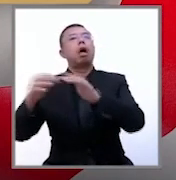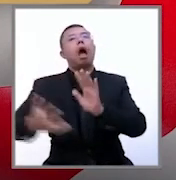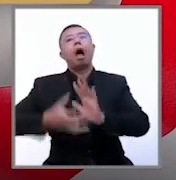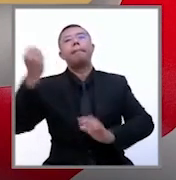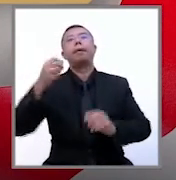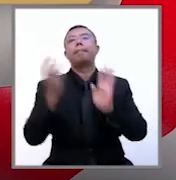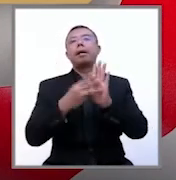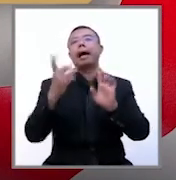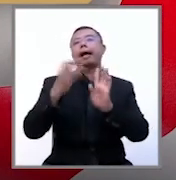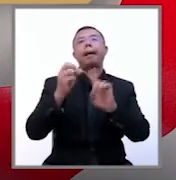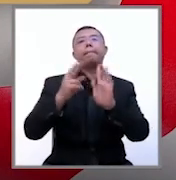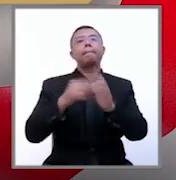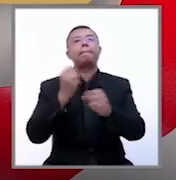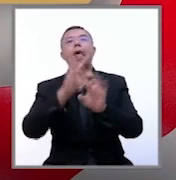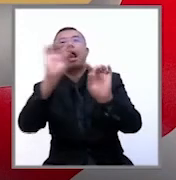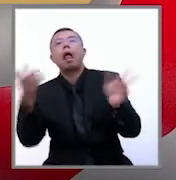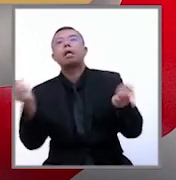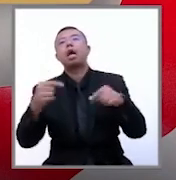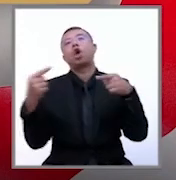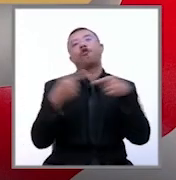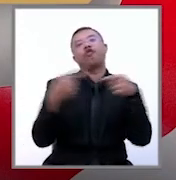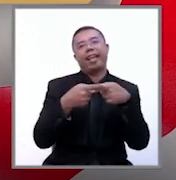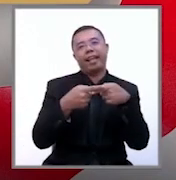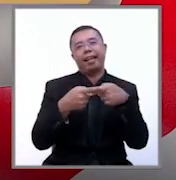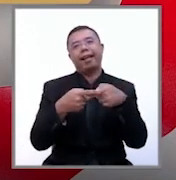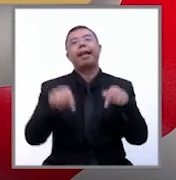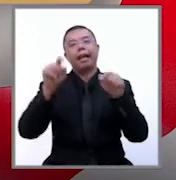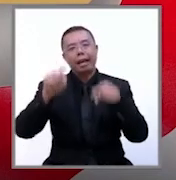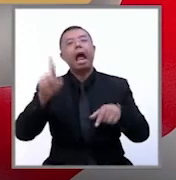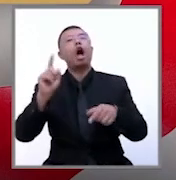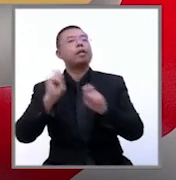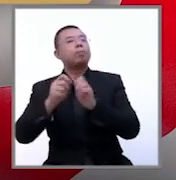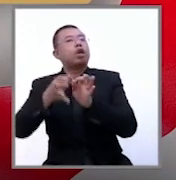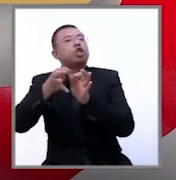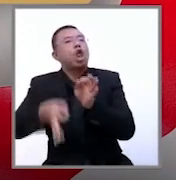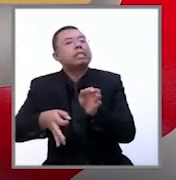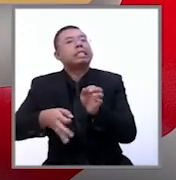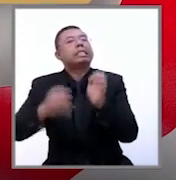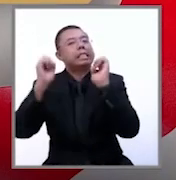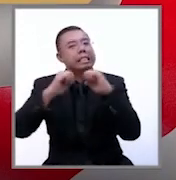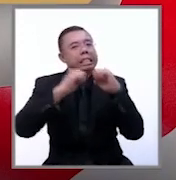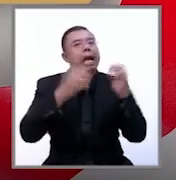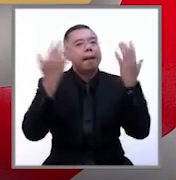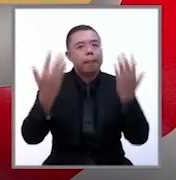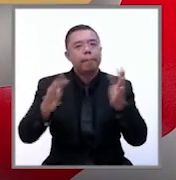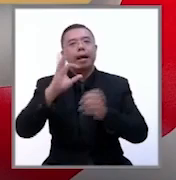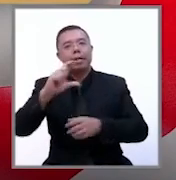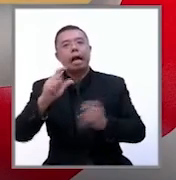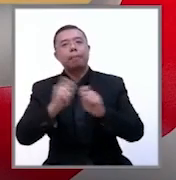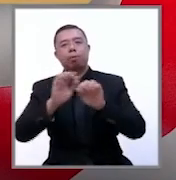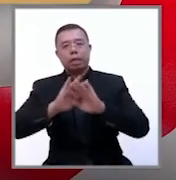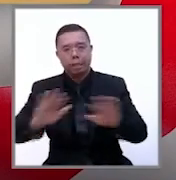sebagainya dan sebagainya Oleh sebab itu menurut saya ini harus dibuat kesepakatan Bagaimana cara